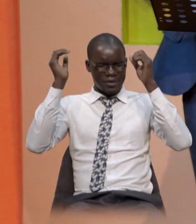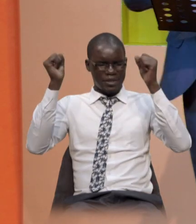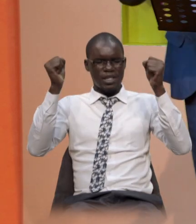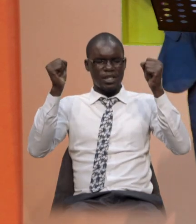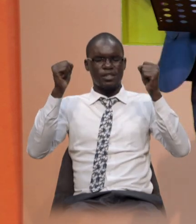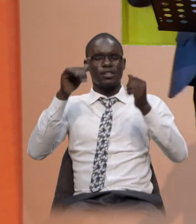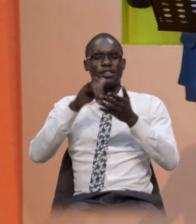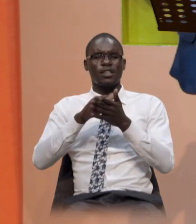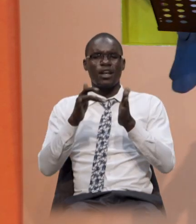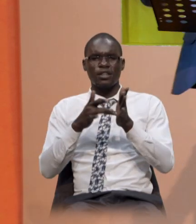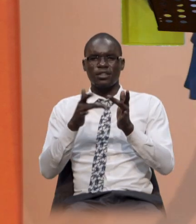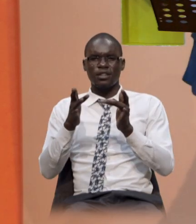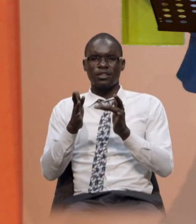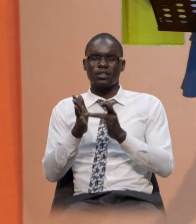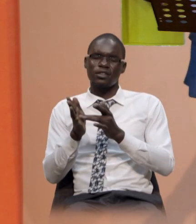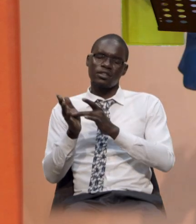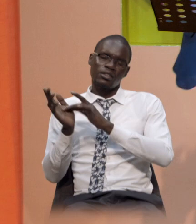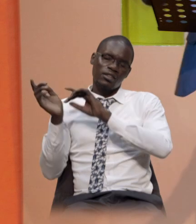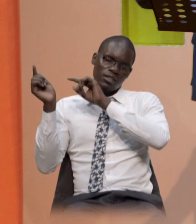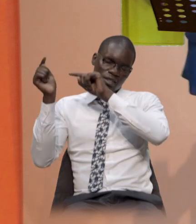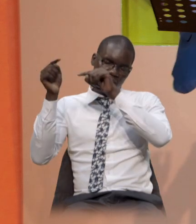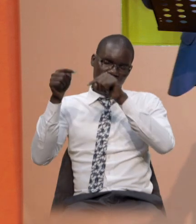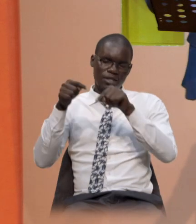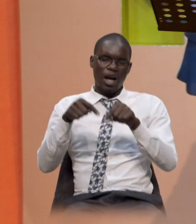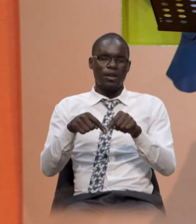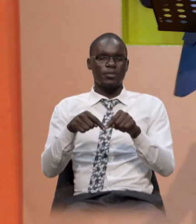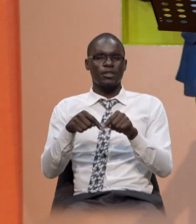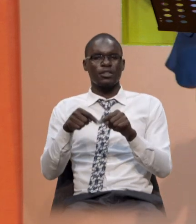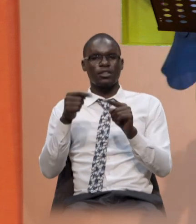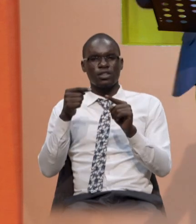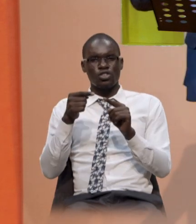kubwa, Yesu atakuja.